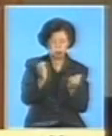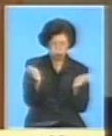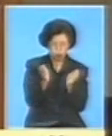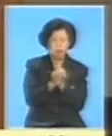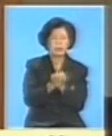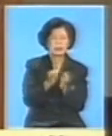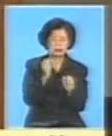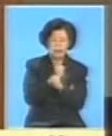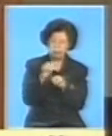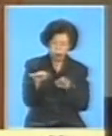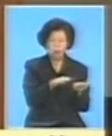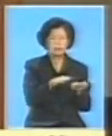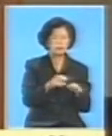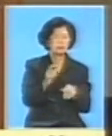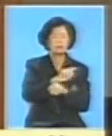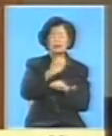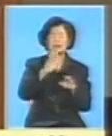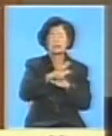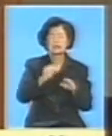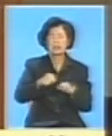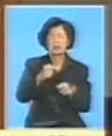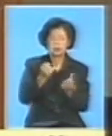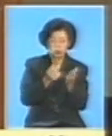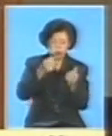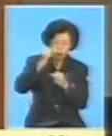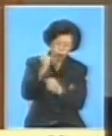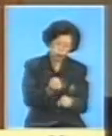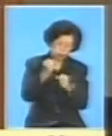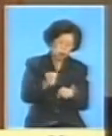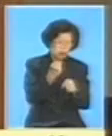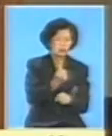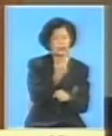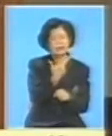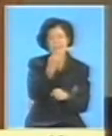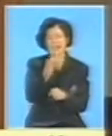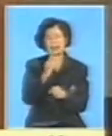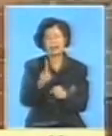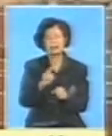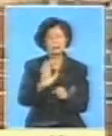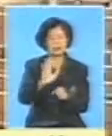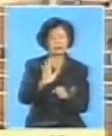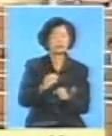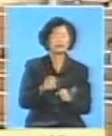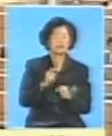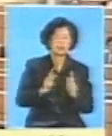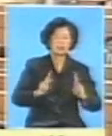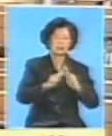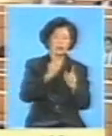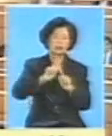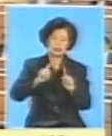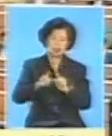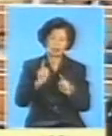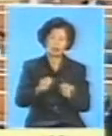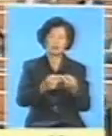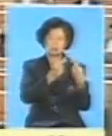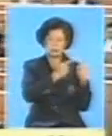ไหนก็ตรงนั้นทำทันทีเดียวไม่ใช่ขุด3รอบ4รอบผมว่าทำให้มันยั่งยืนเลยดีกว่านะครับอันนี้ก็ต้องแต่ละกระทรวงก็คงต้องรับไปอยู่แล้ว